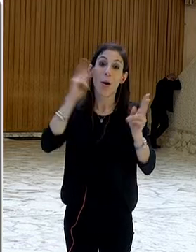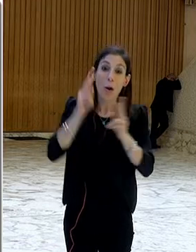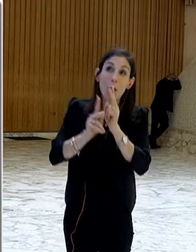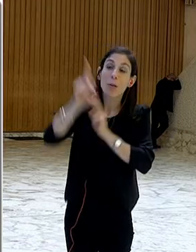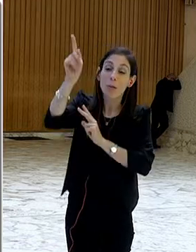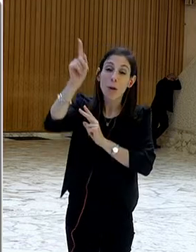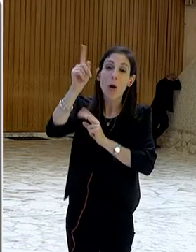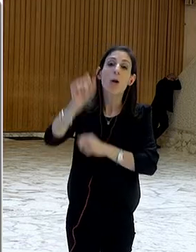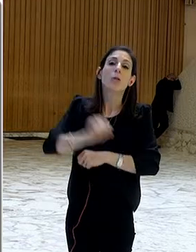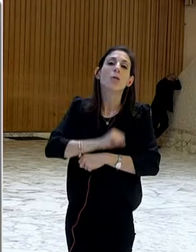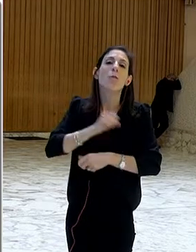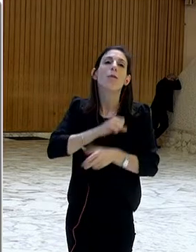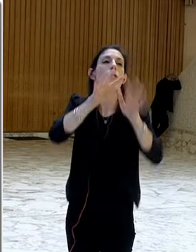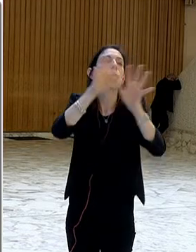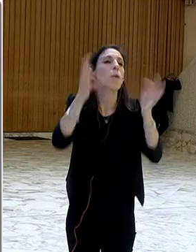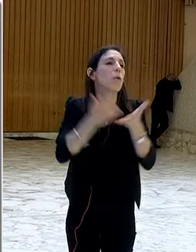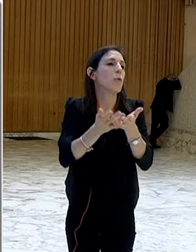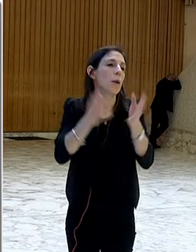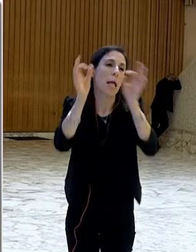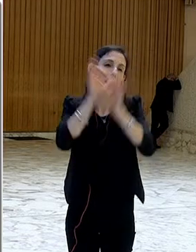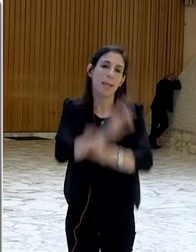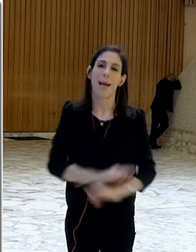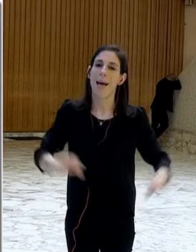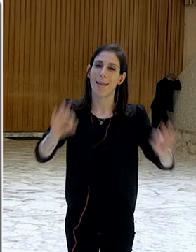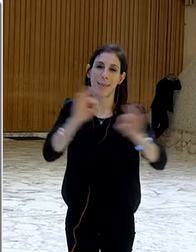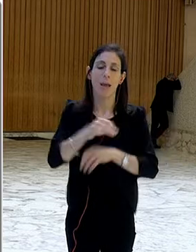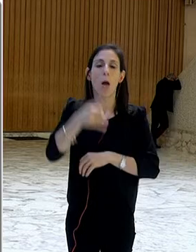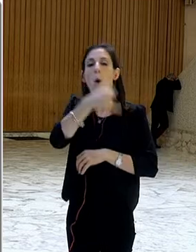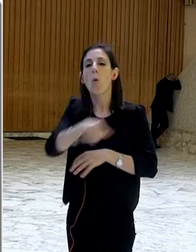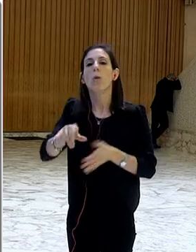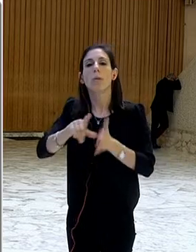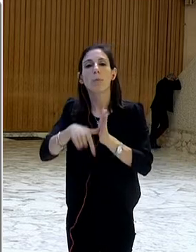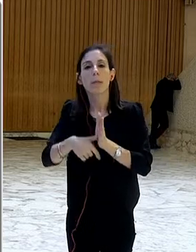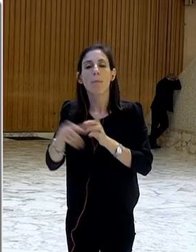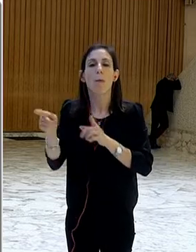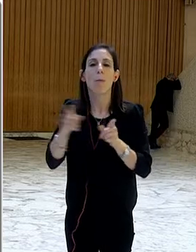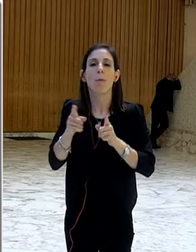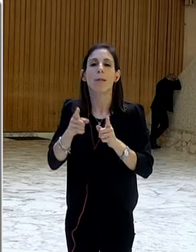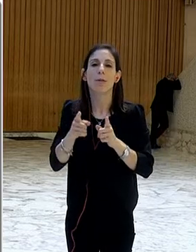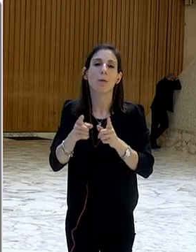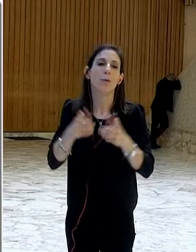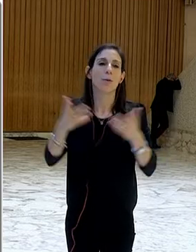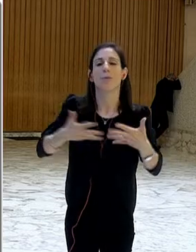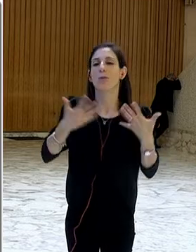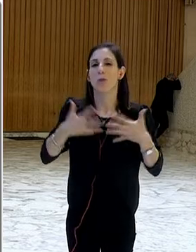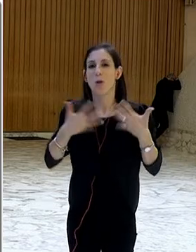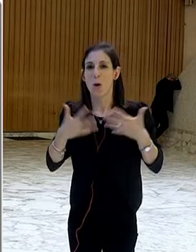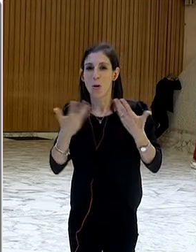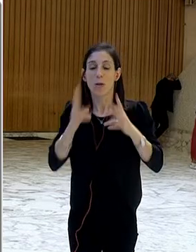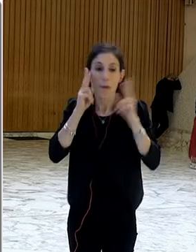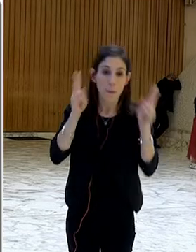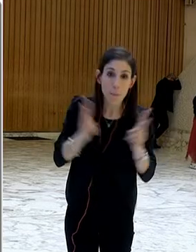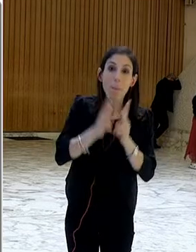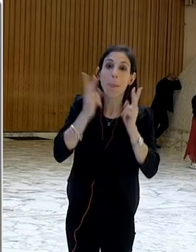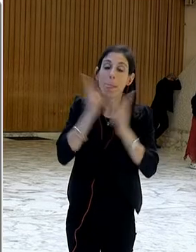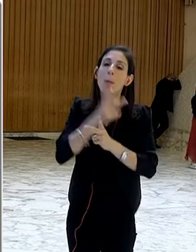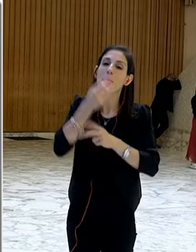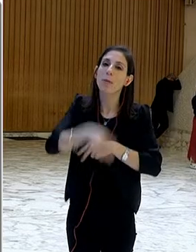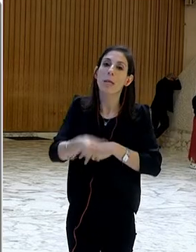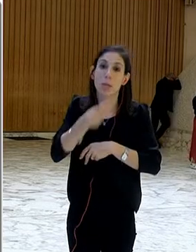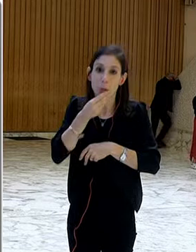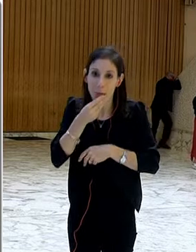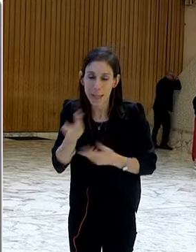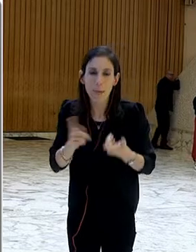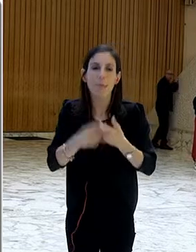Le dernier temps de la rencontre est un moment récréatif. La rencontre peut finir autour d'un dîner et ou d'un jeu de